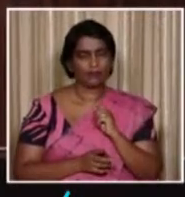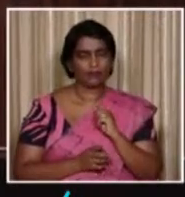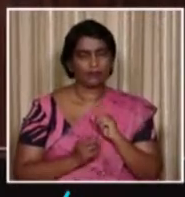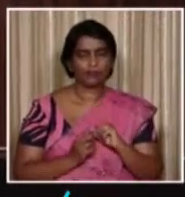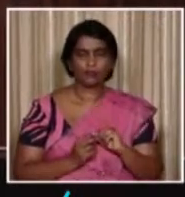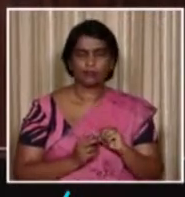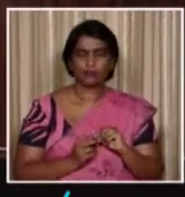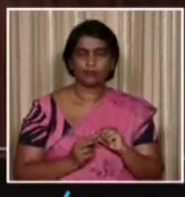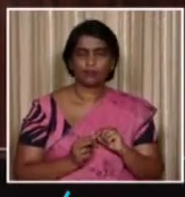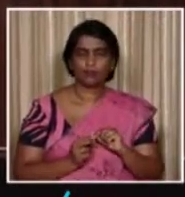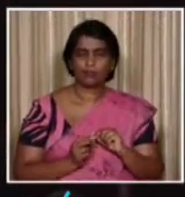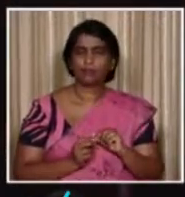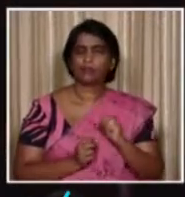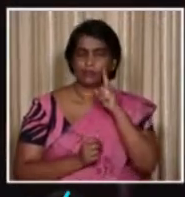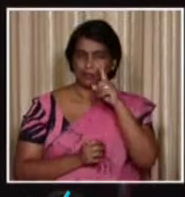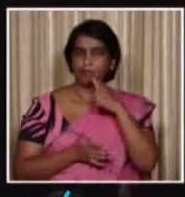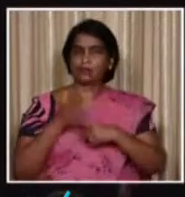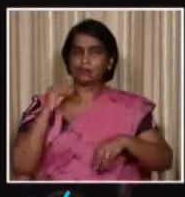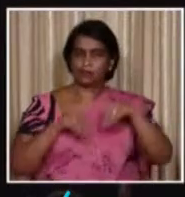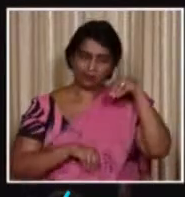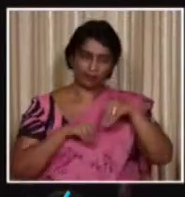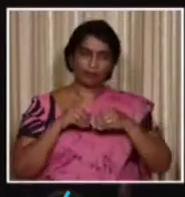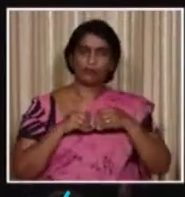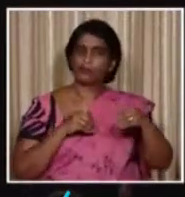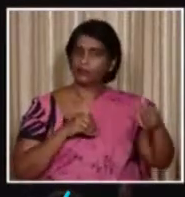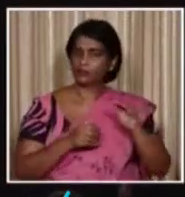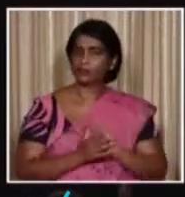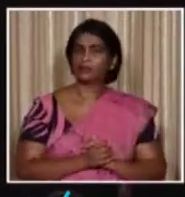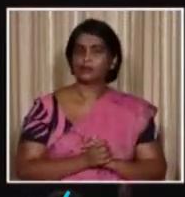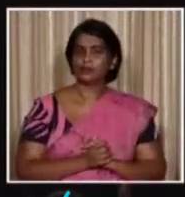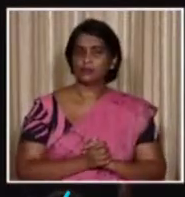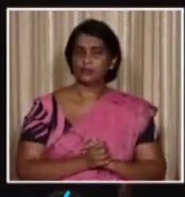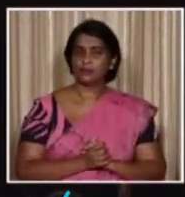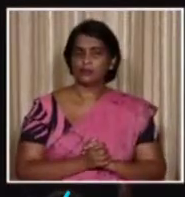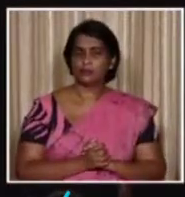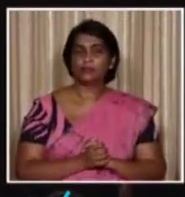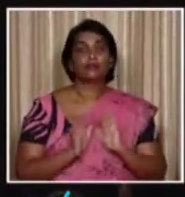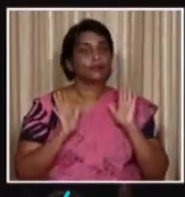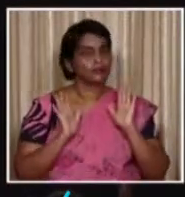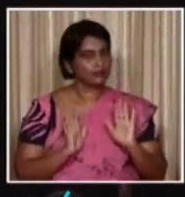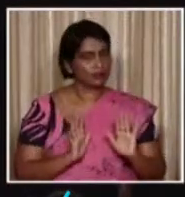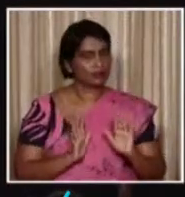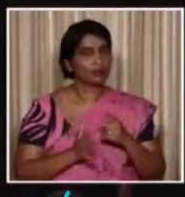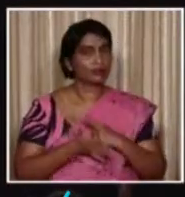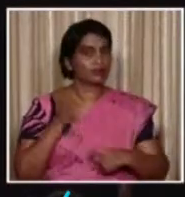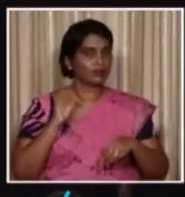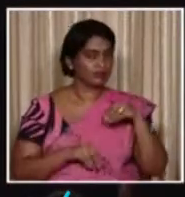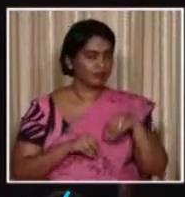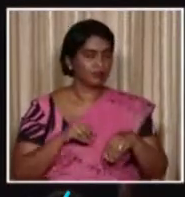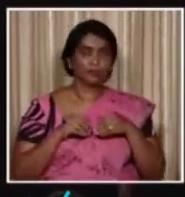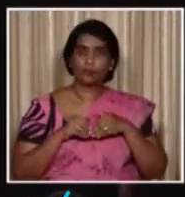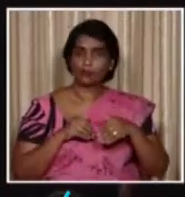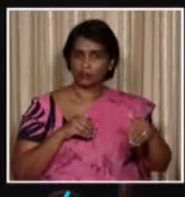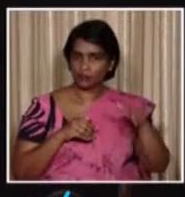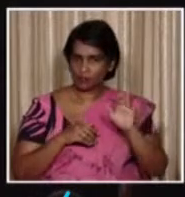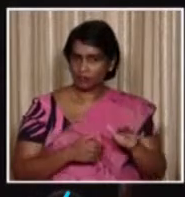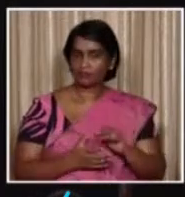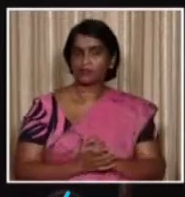අතිනෝ එකක් තමයි මැතිවරණ පැවැත්වීම එතකොට නමුත් මැතිවරණ පවත්වීම